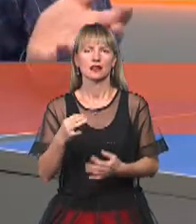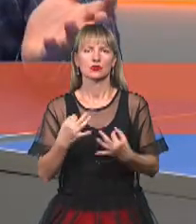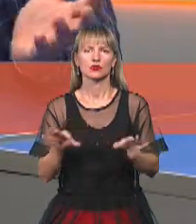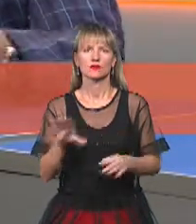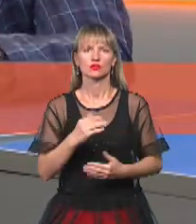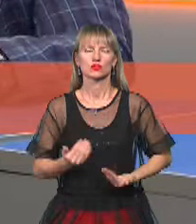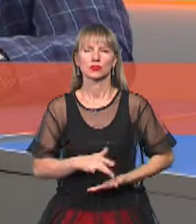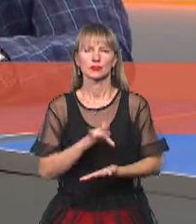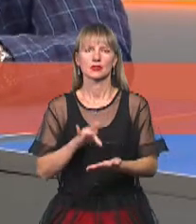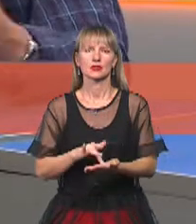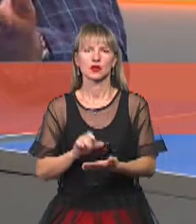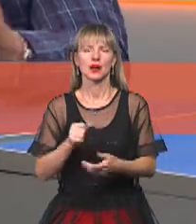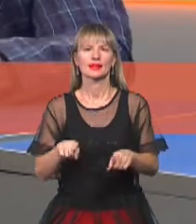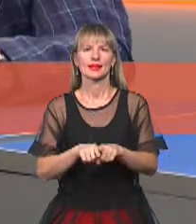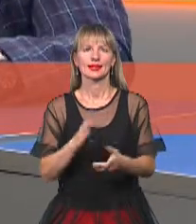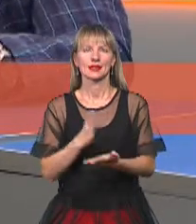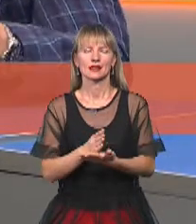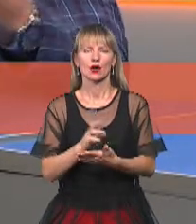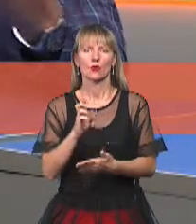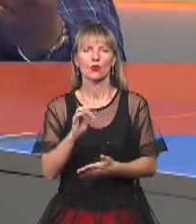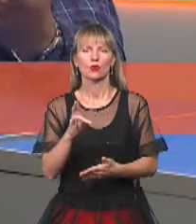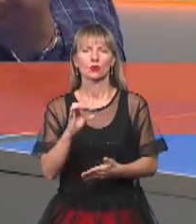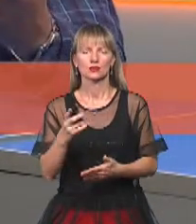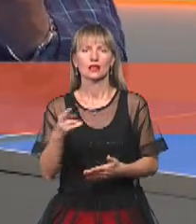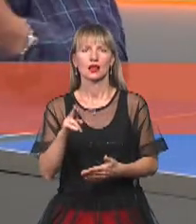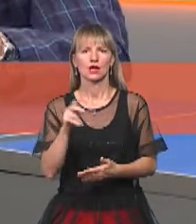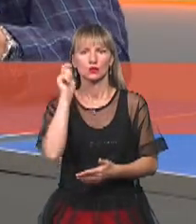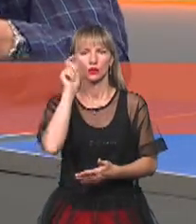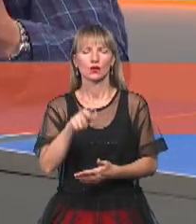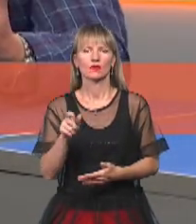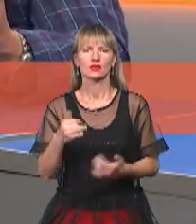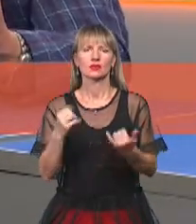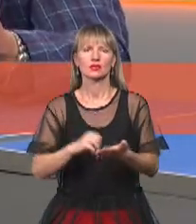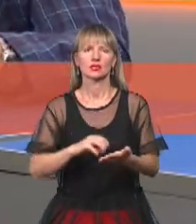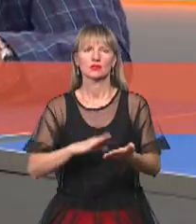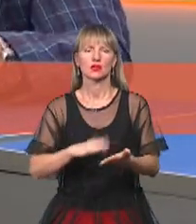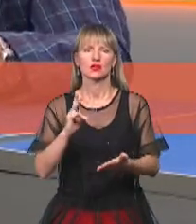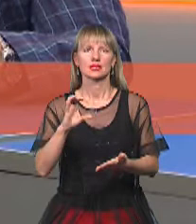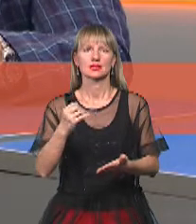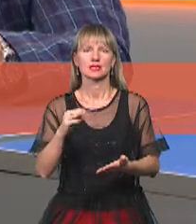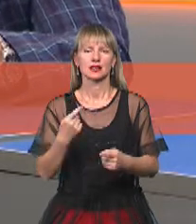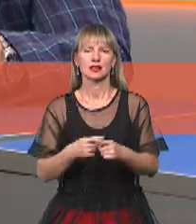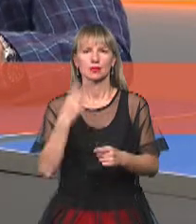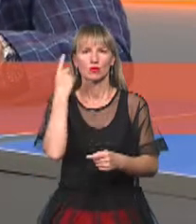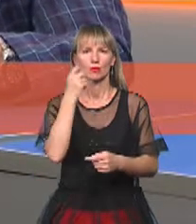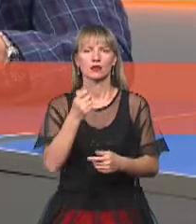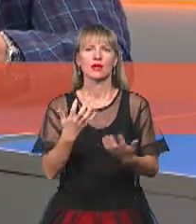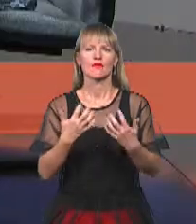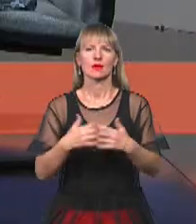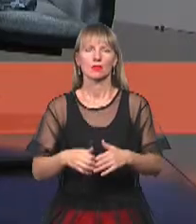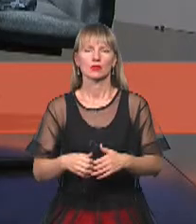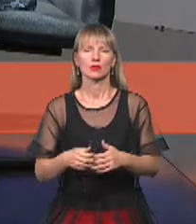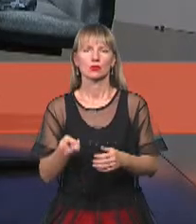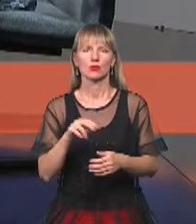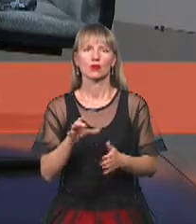мешканцям міста, а такий є бонус для тих користувачів, які у нас зареєстровані на сайті, ця інформація автоматично